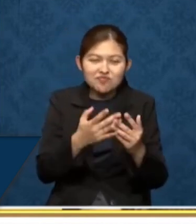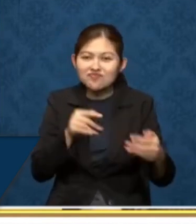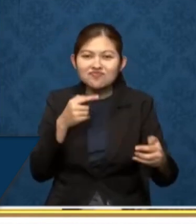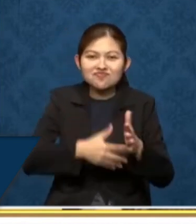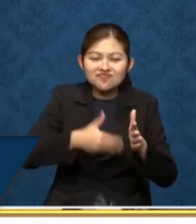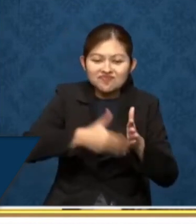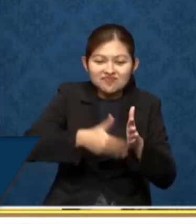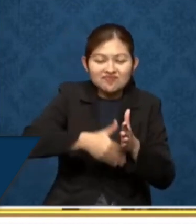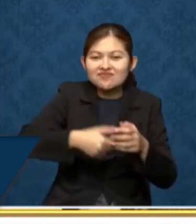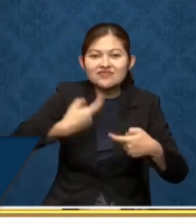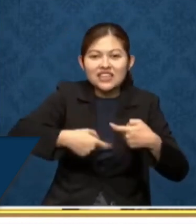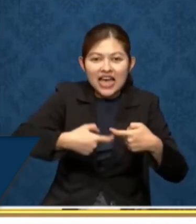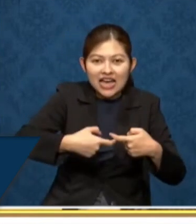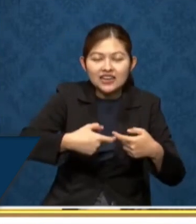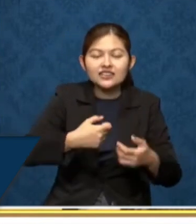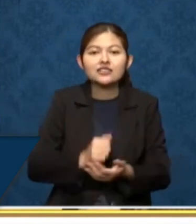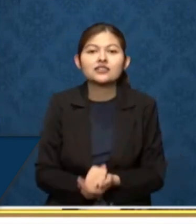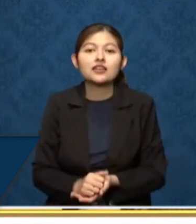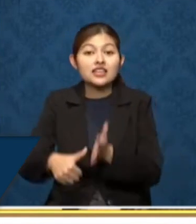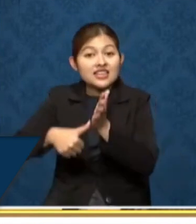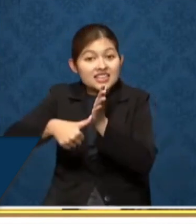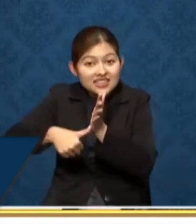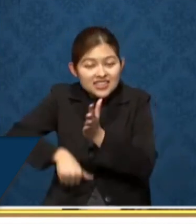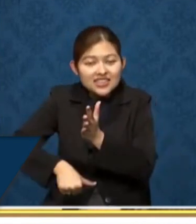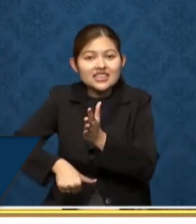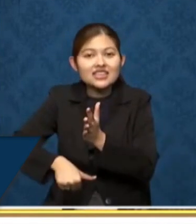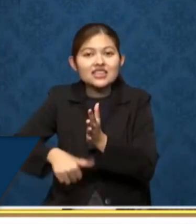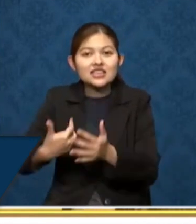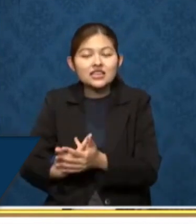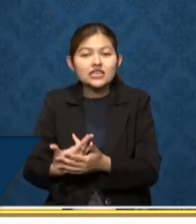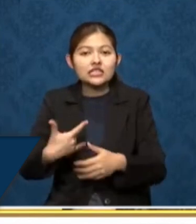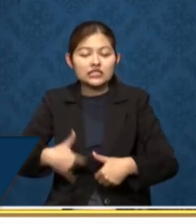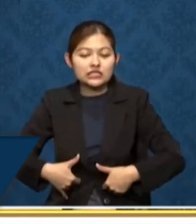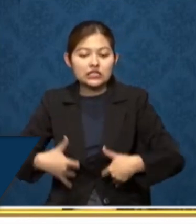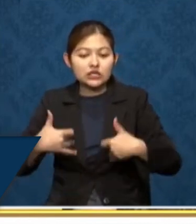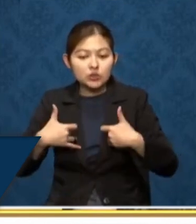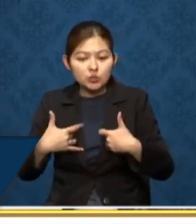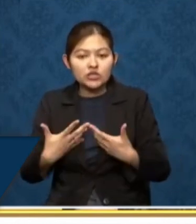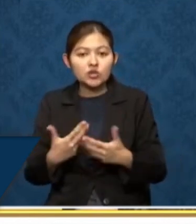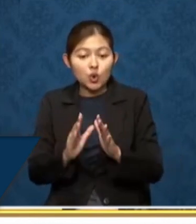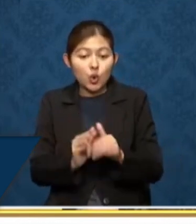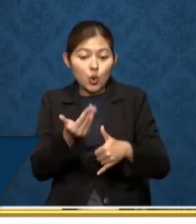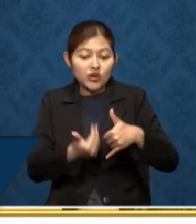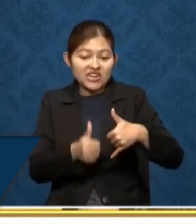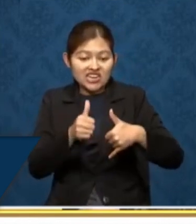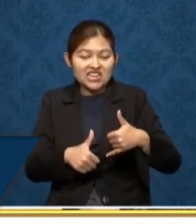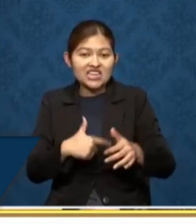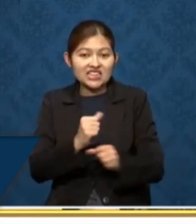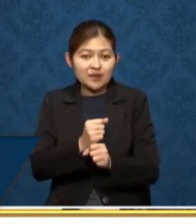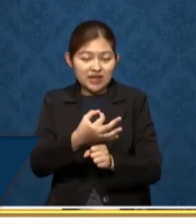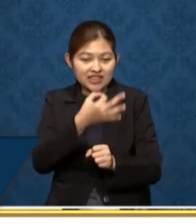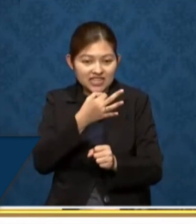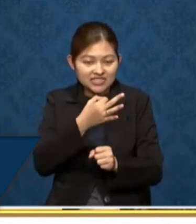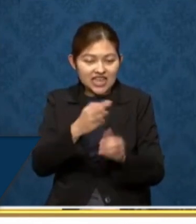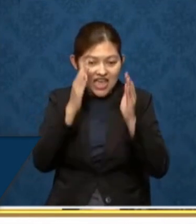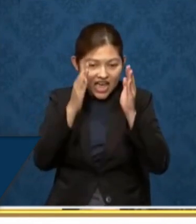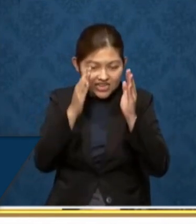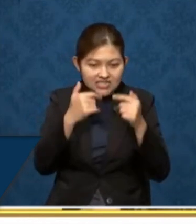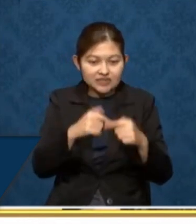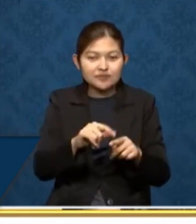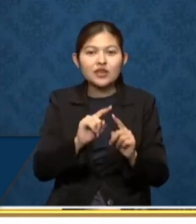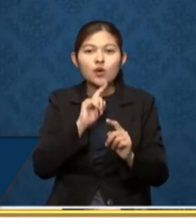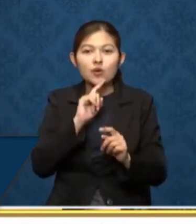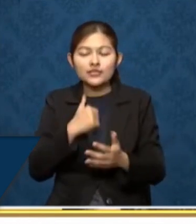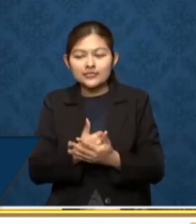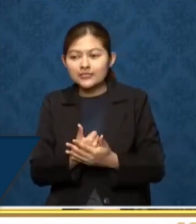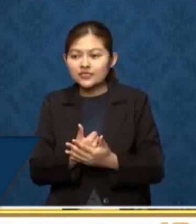ากนี้นะคะสิ่งที่สำคัญเลยนี่ยังพรากชีวิตคนดีๆที่ตั้งใจทำมาหากินเพียงเพราะว่าเขาไม่สามารถห